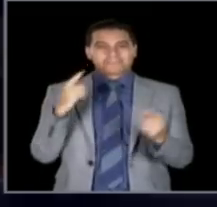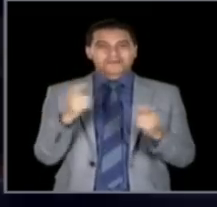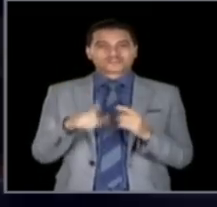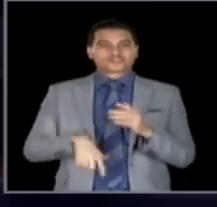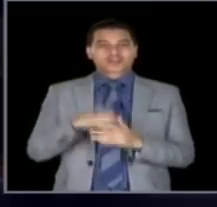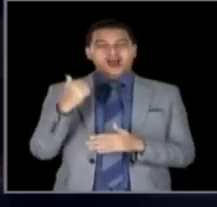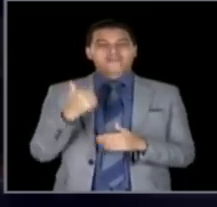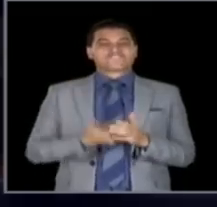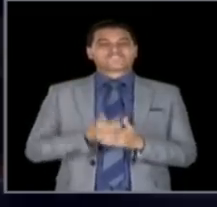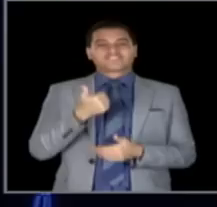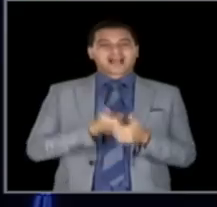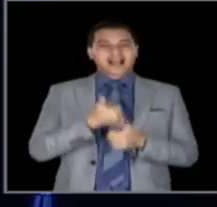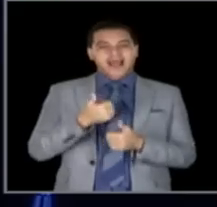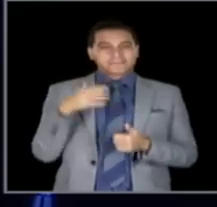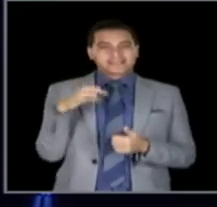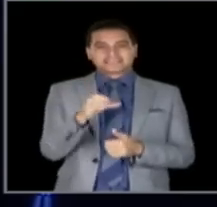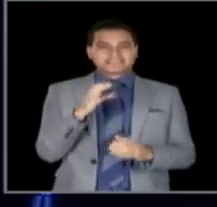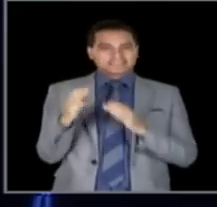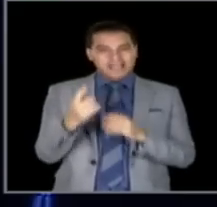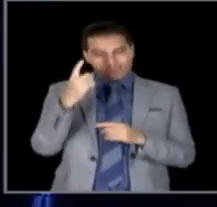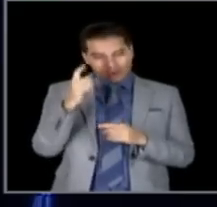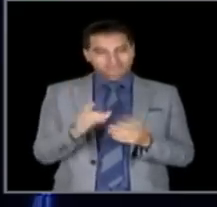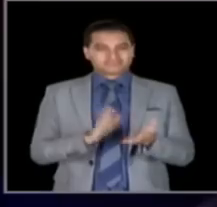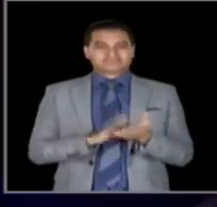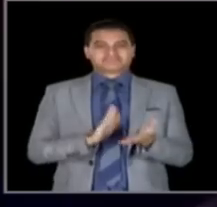كسب افضل لاعب ب 90 نقطه، نحيي كلنا